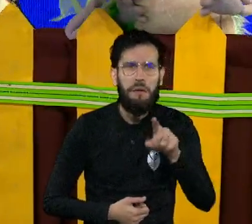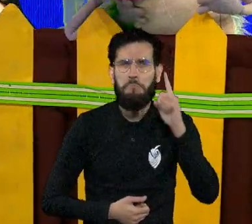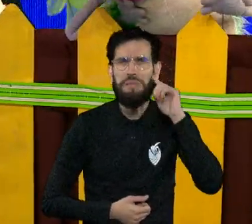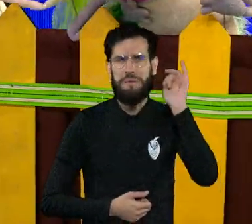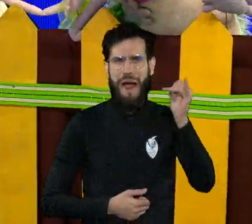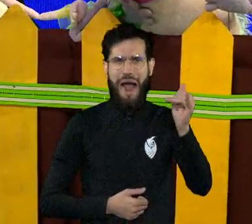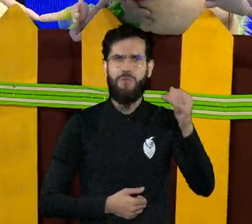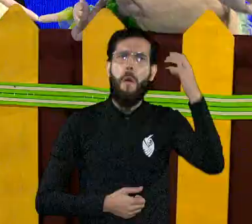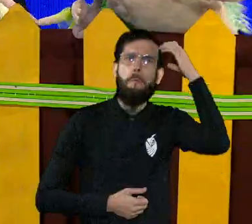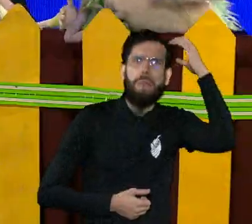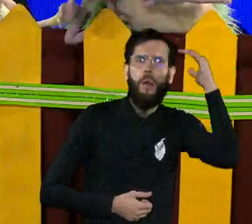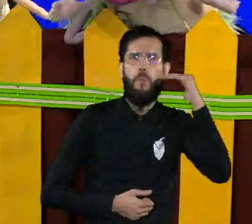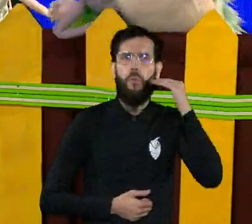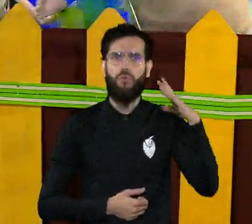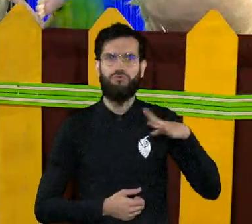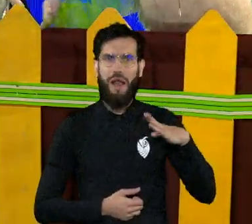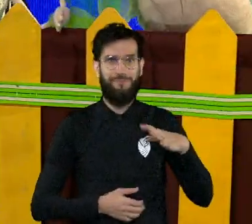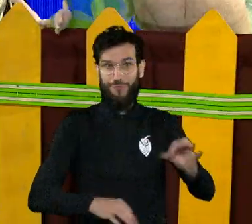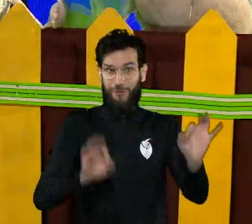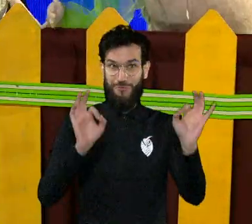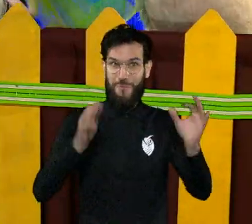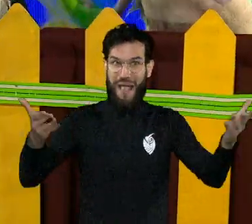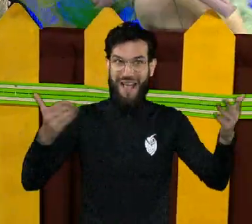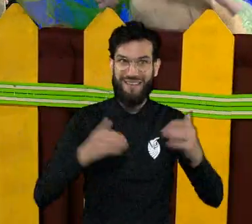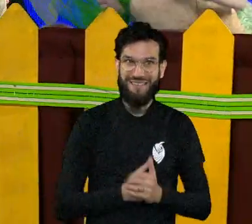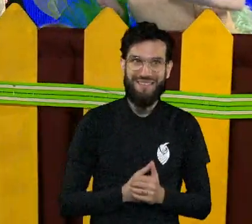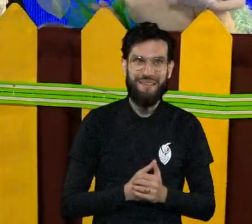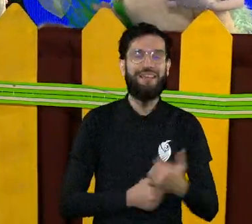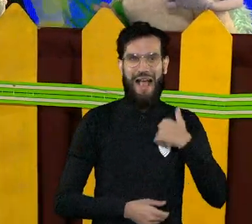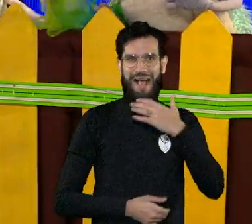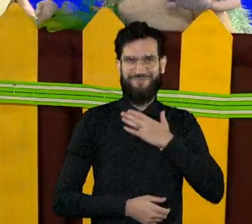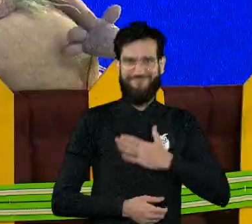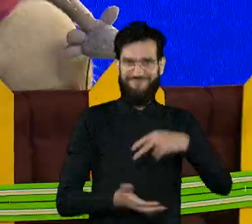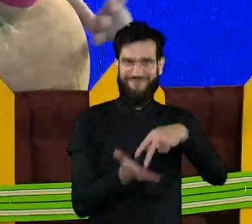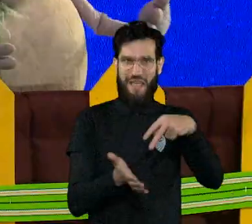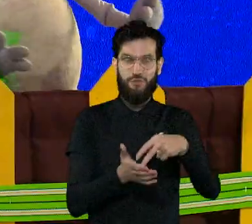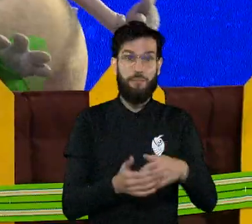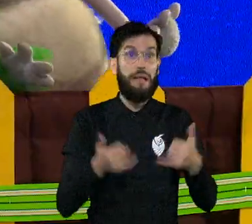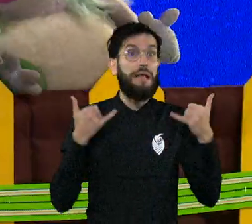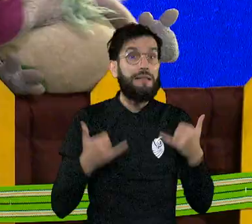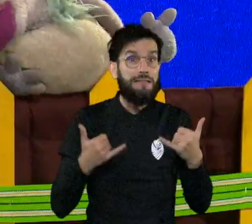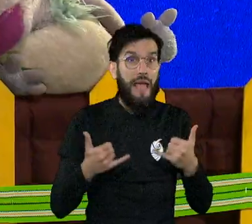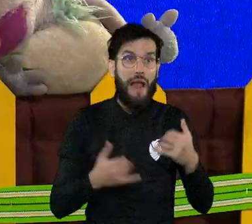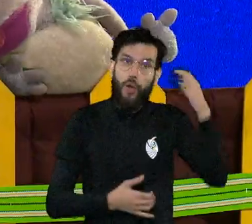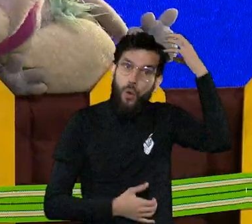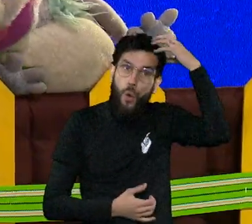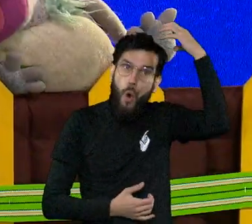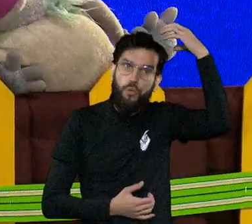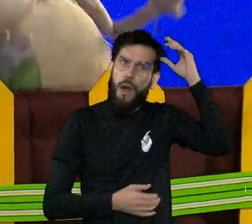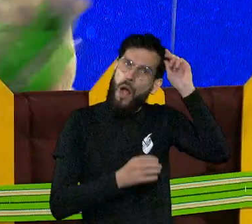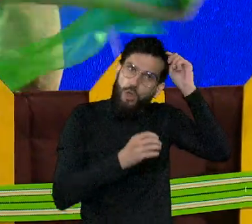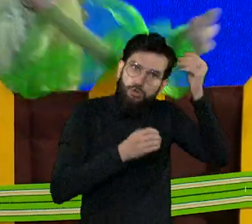veď princezná a princovia sú super. Je, tak to som rada. Tak a teraz si dáme dole korunky, Murko.